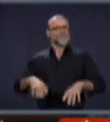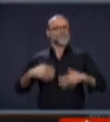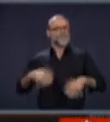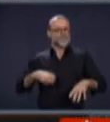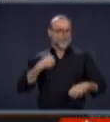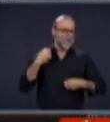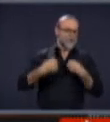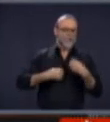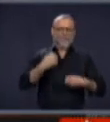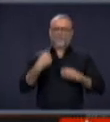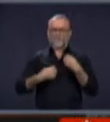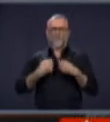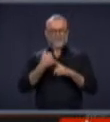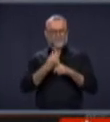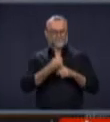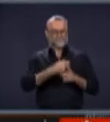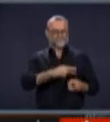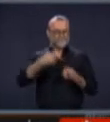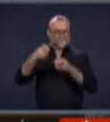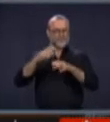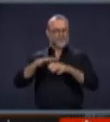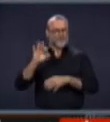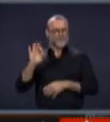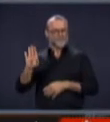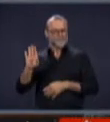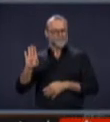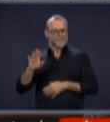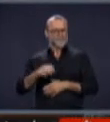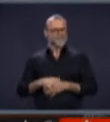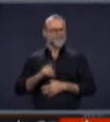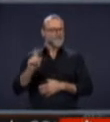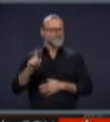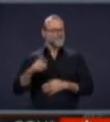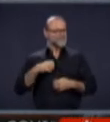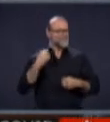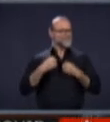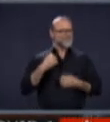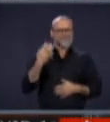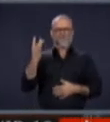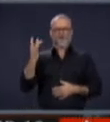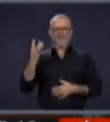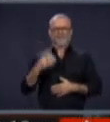très affectée. Elle a mis ça sur Facebook. Elle était très émue parce que